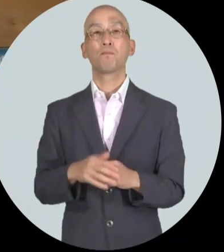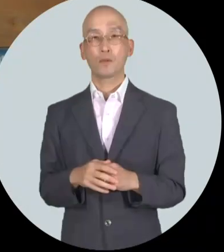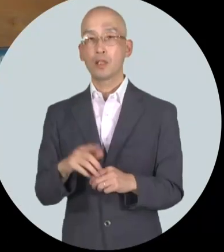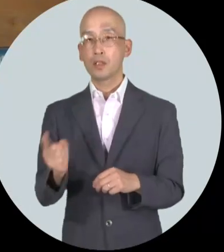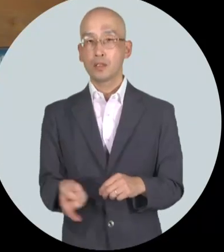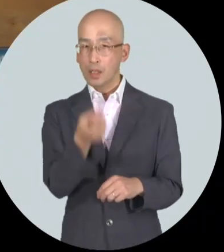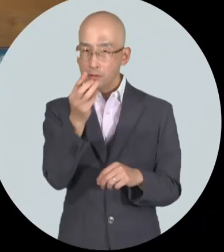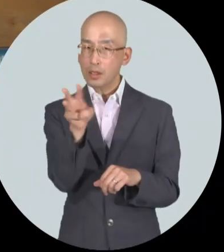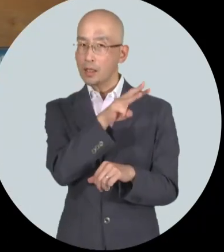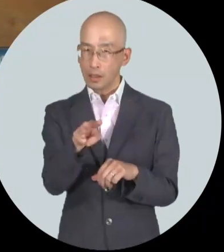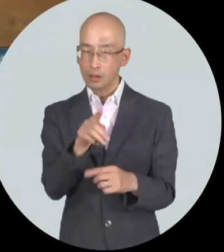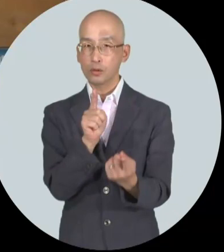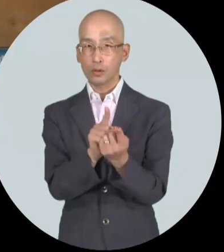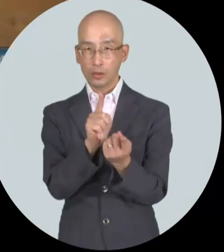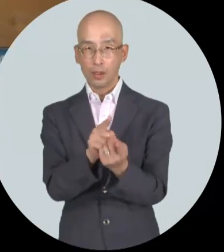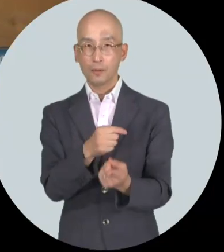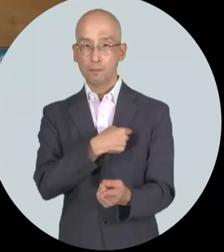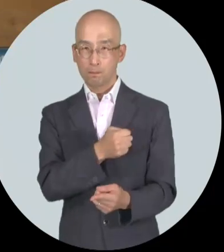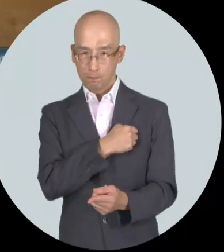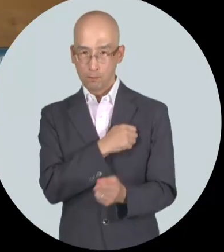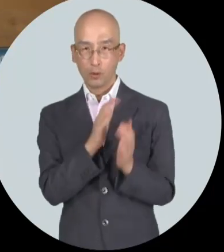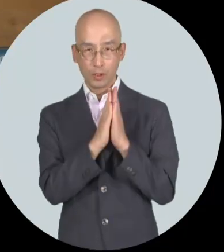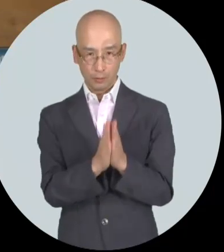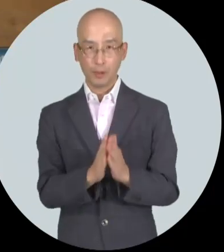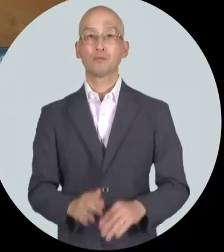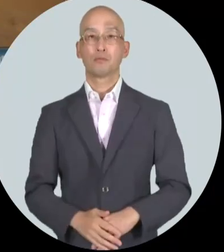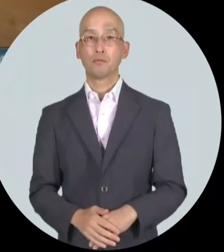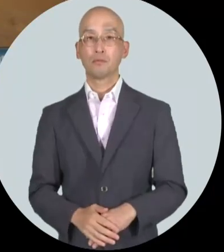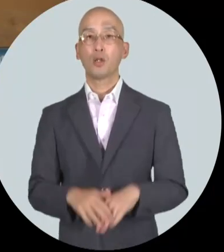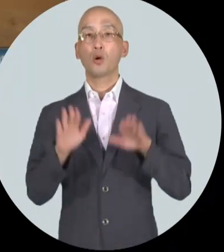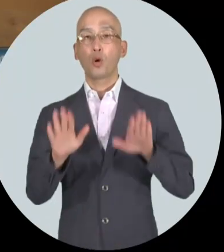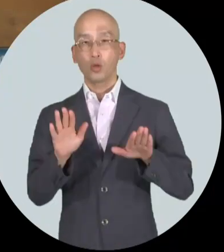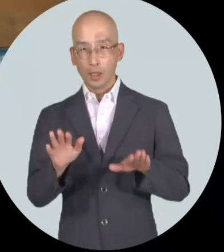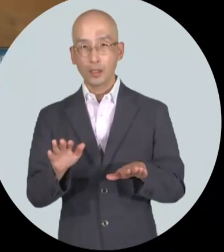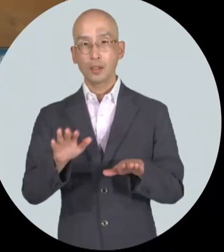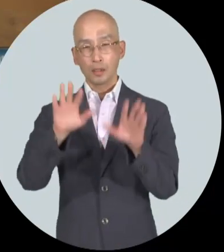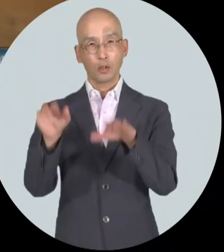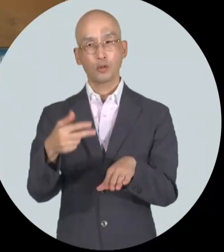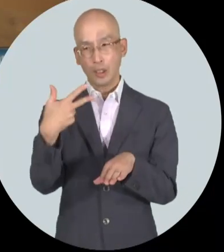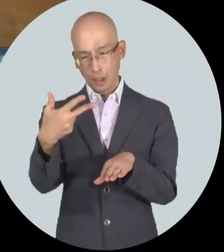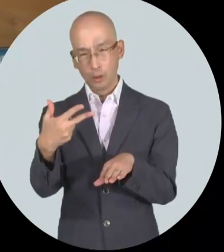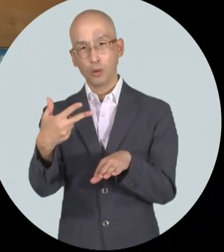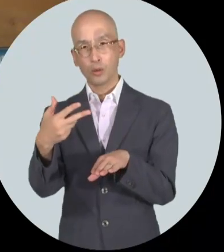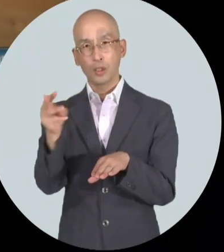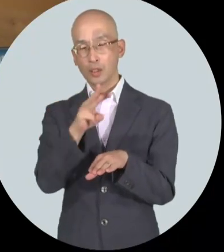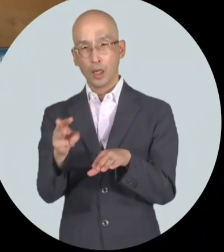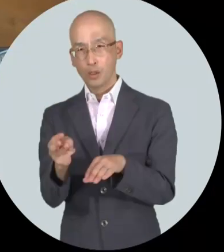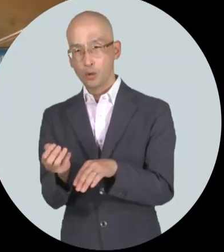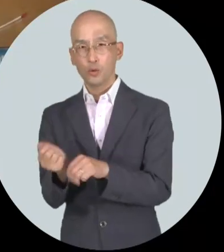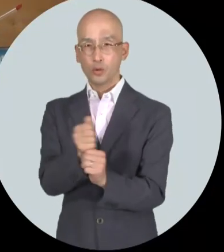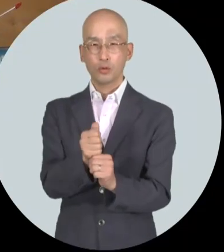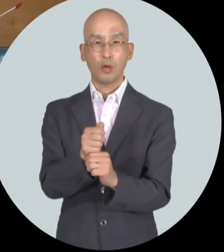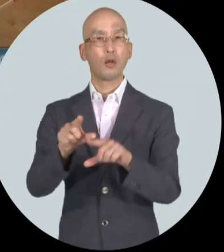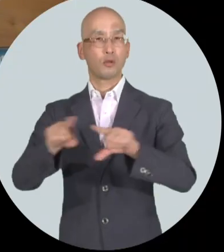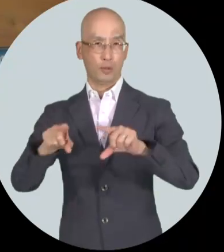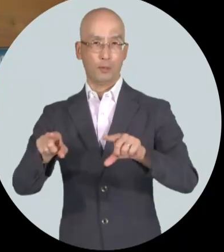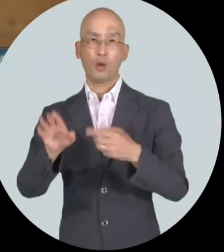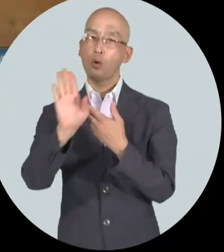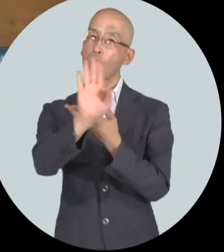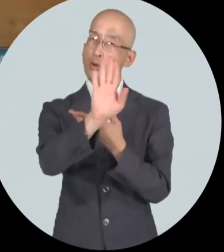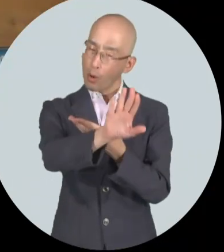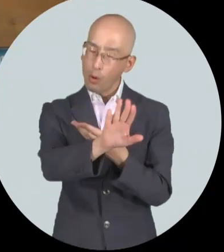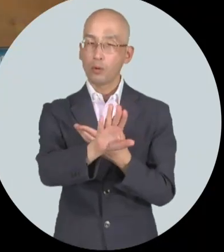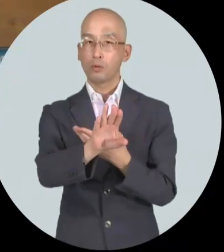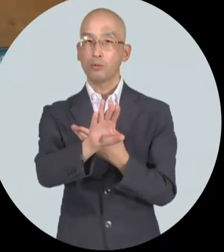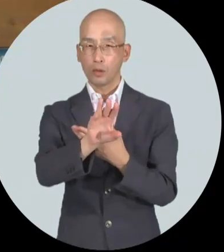害への備えをよろしくお願いしたいと思っております。今回の7号被害の災害復旧もちろんでございますけれども、今後の災害の未